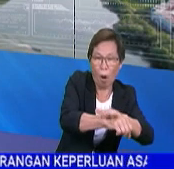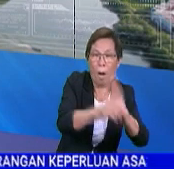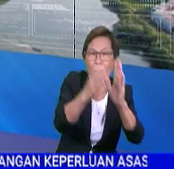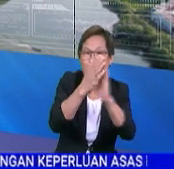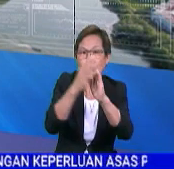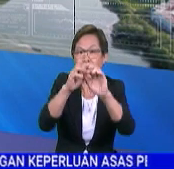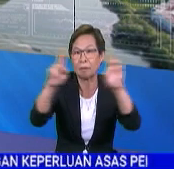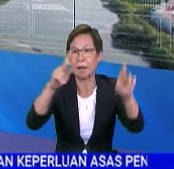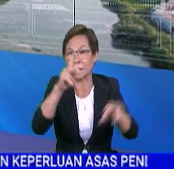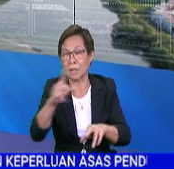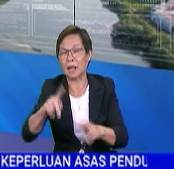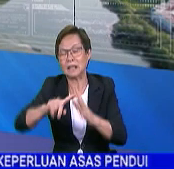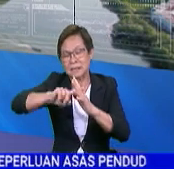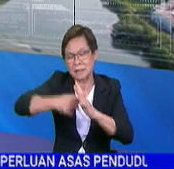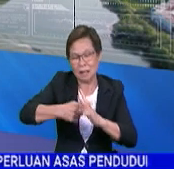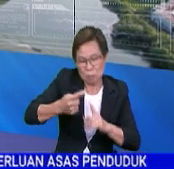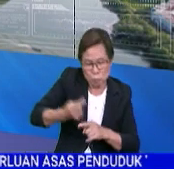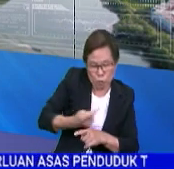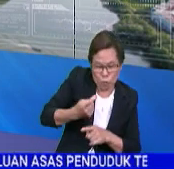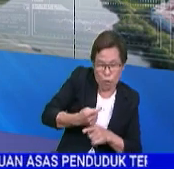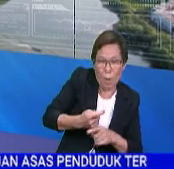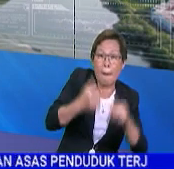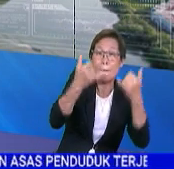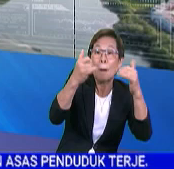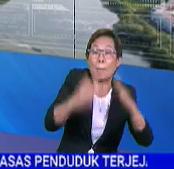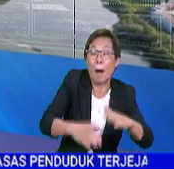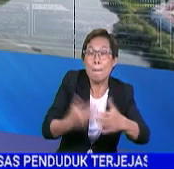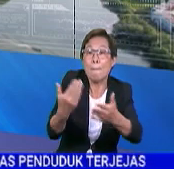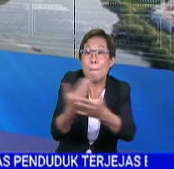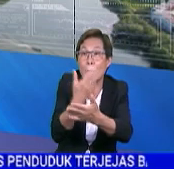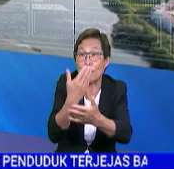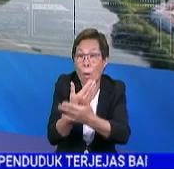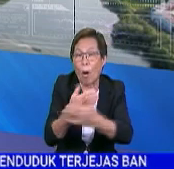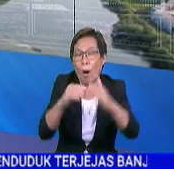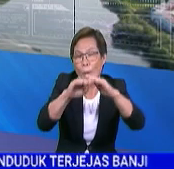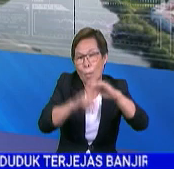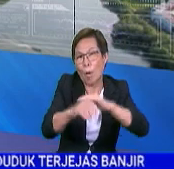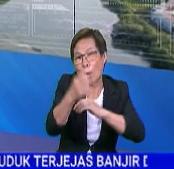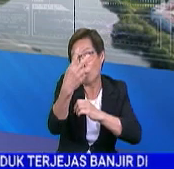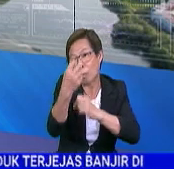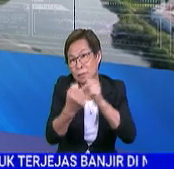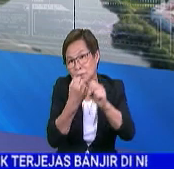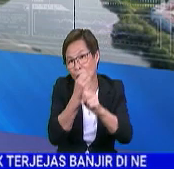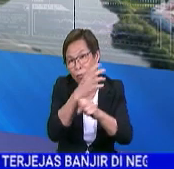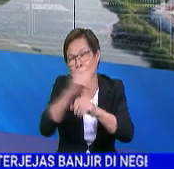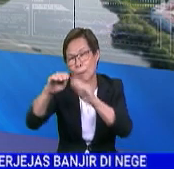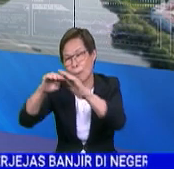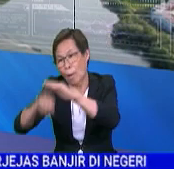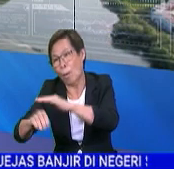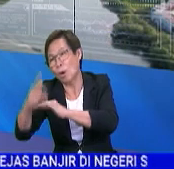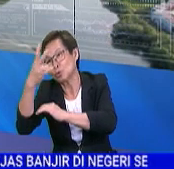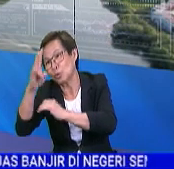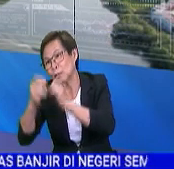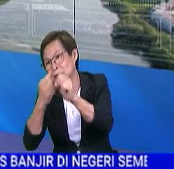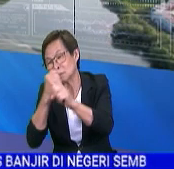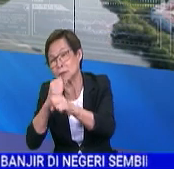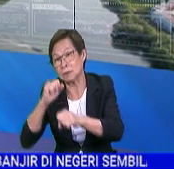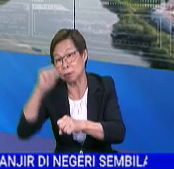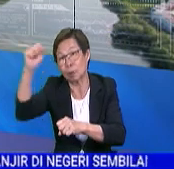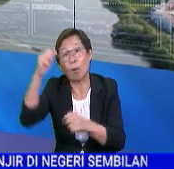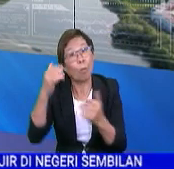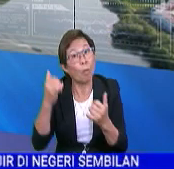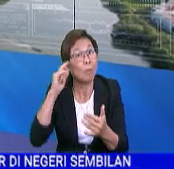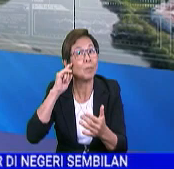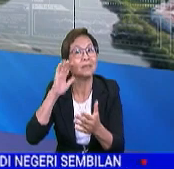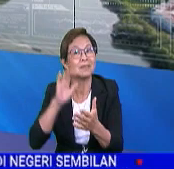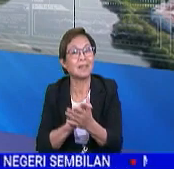mengorak langkah mencungkil bakat baharu pemain bola sepak bawah 12 tahun dan 17 tahun di Sabah langkah itu